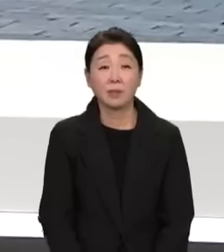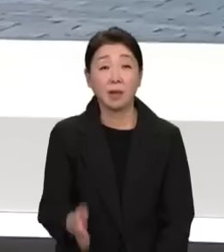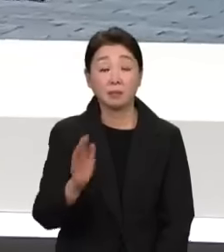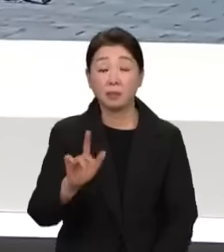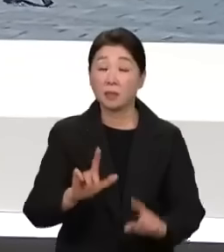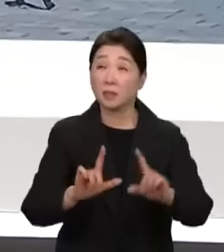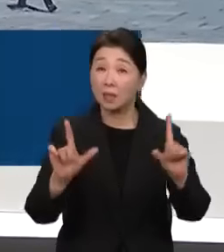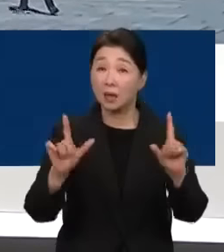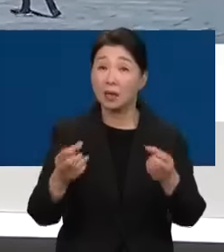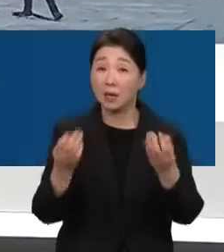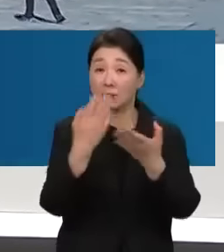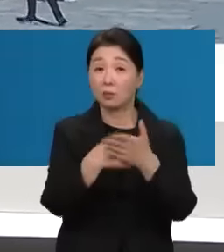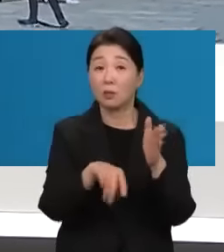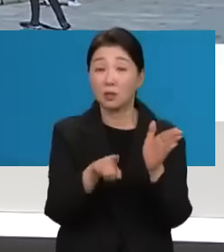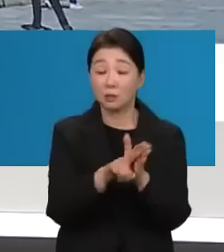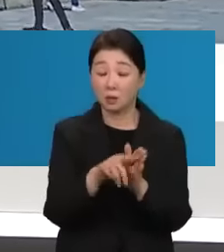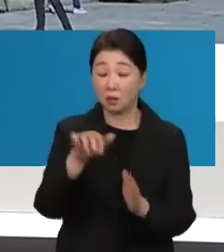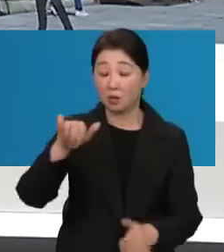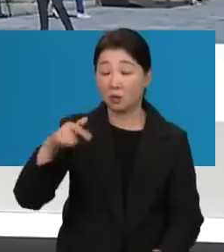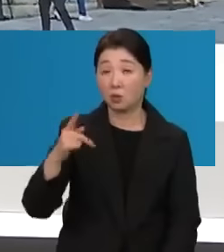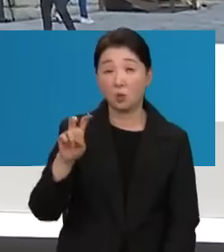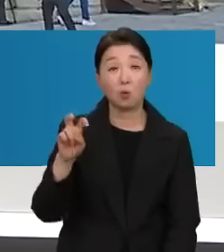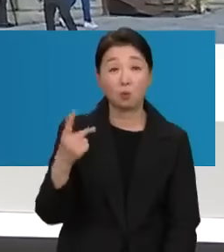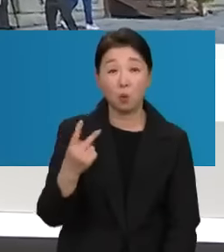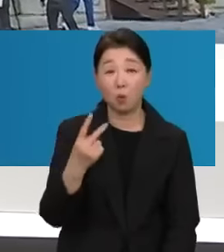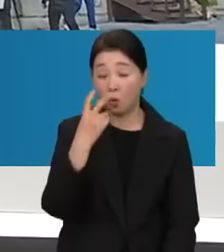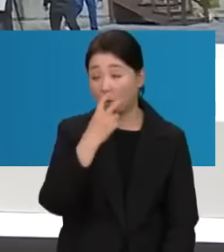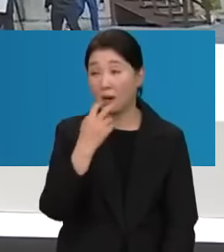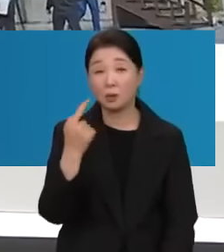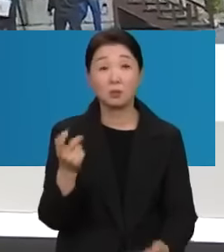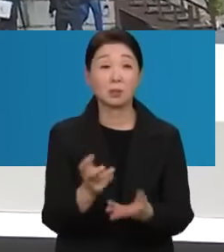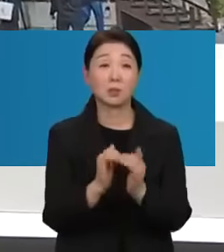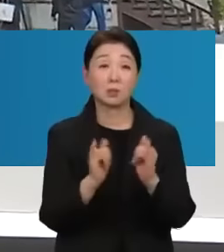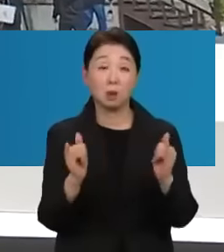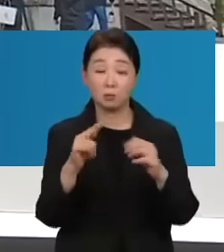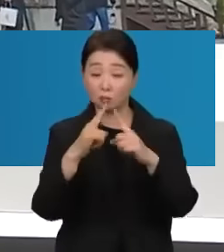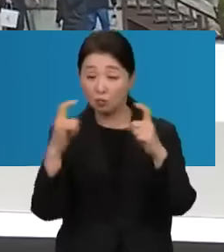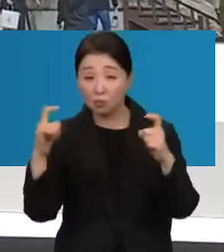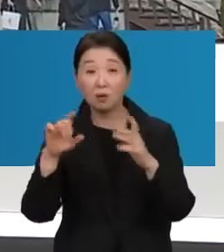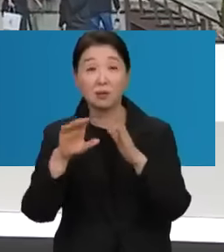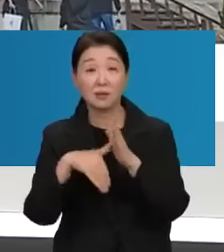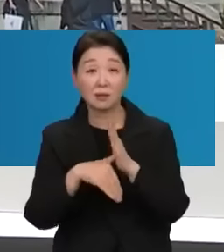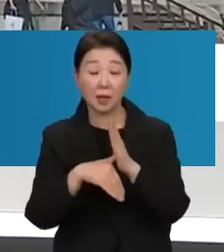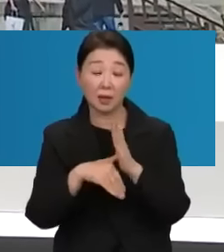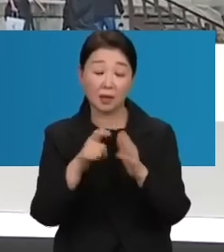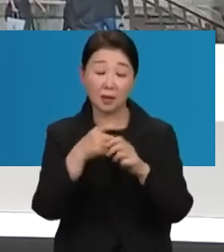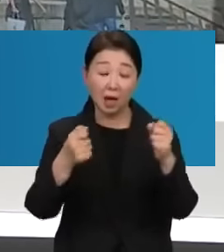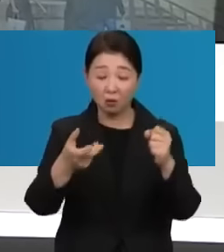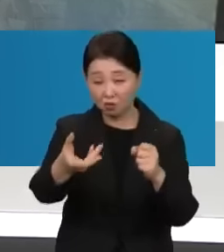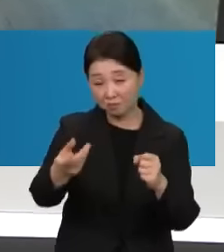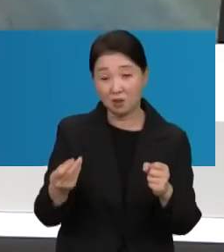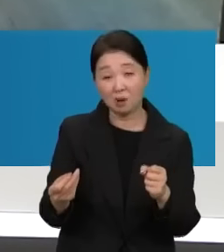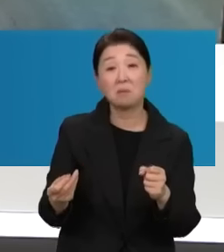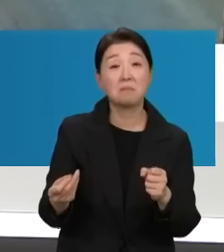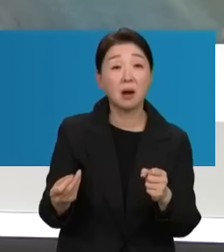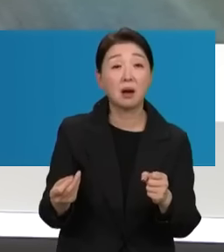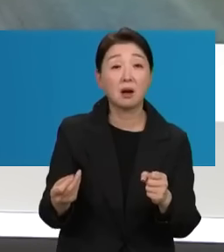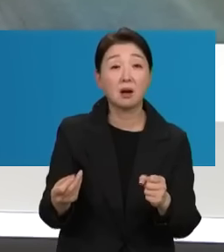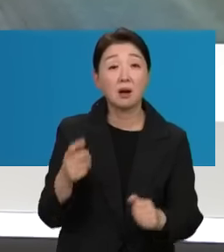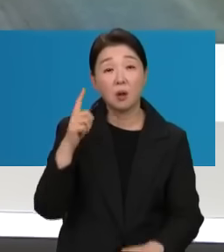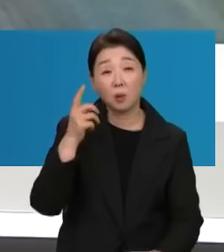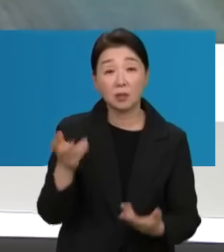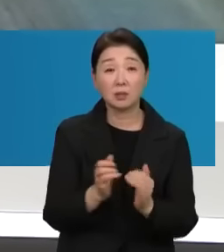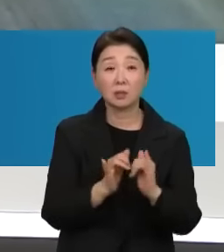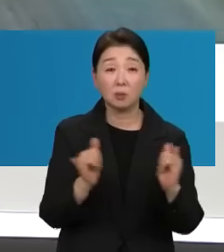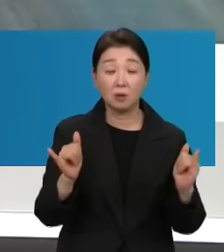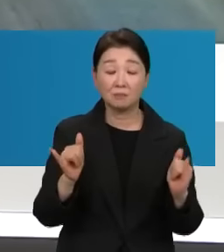그런데 이날 행사를 위해 종묘관리소 직원들이 인근 궁궐에서 가구를 빌려왔다는 증언도 나왔습니다.